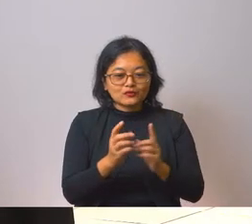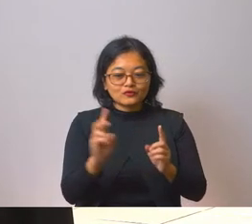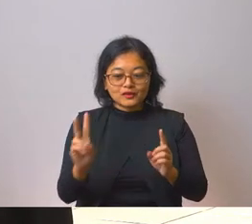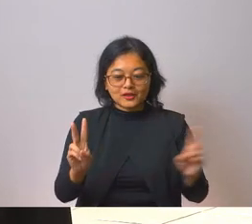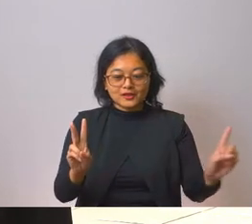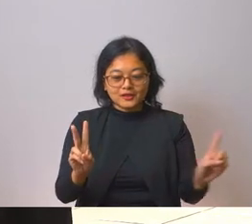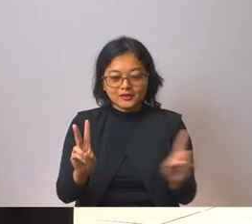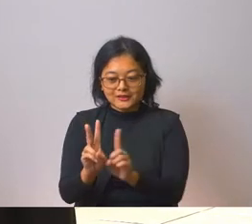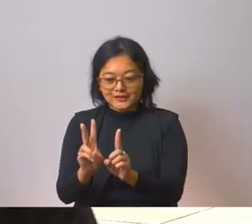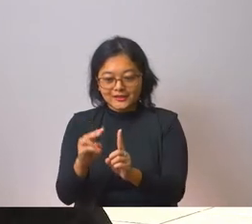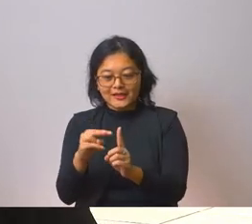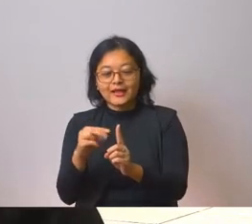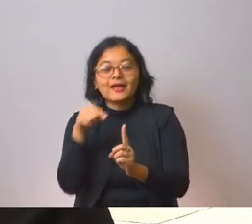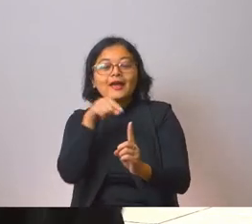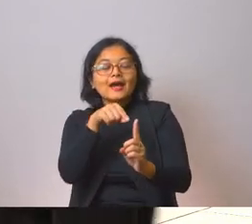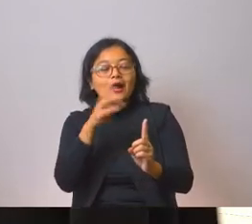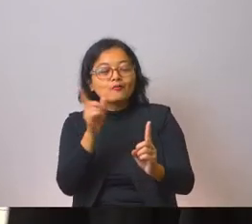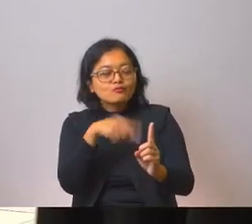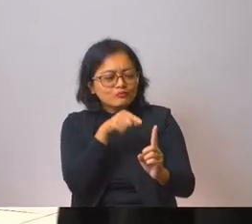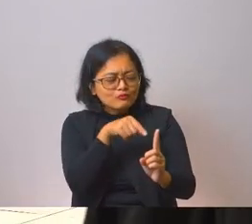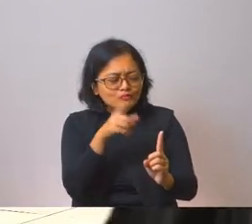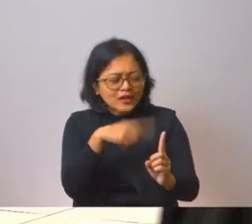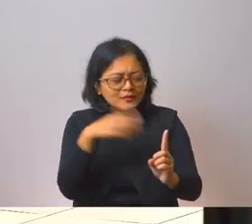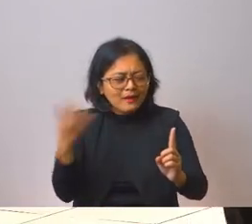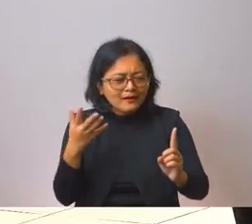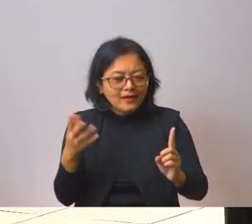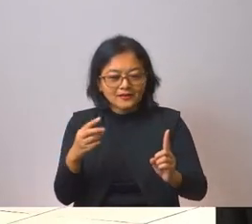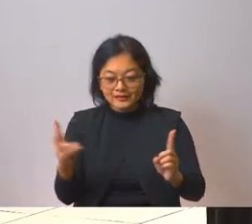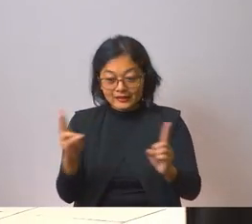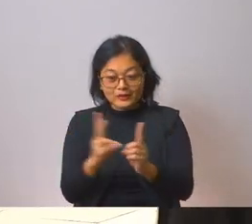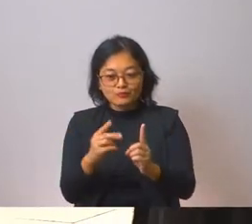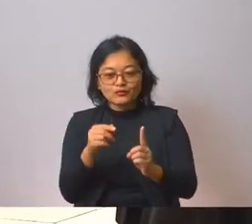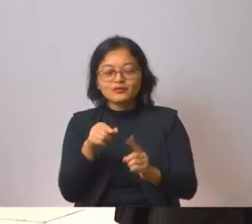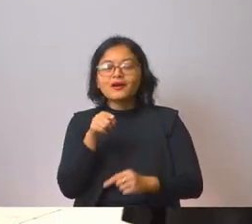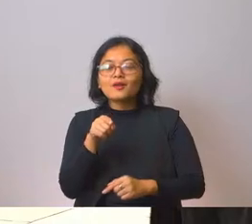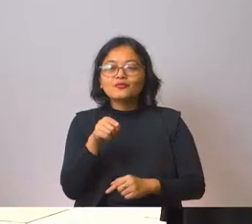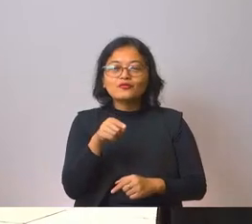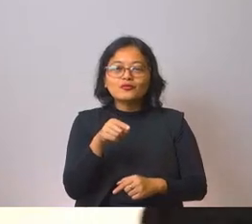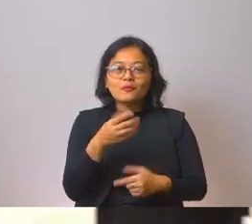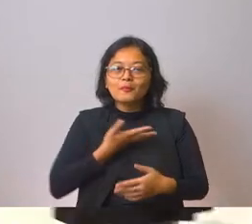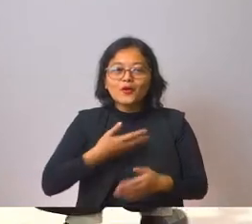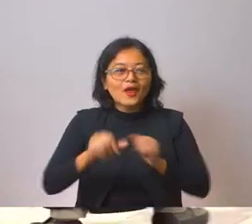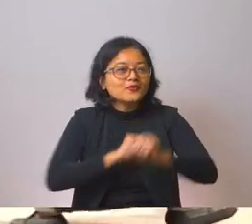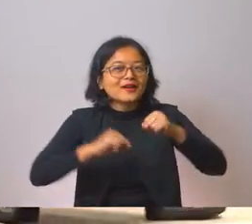Meluk. Meluk ya? Iya. Meluk. Oke, ini mungkin jarang terjadi di antara kita ya.